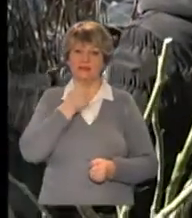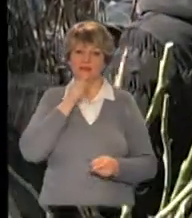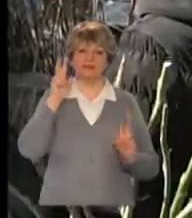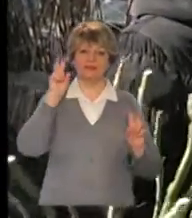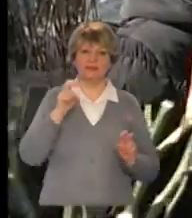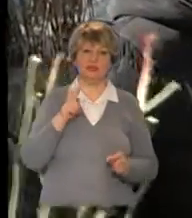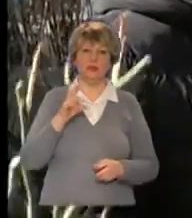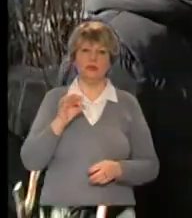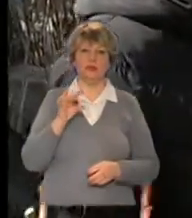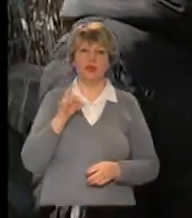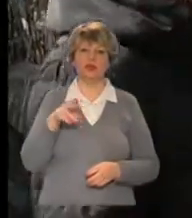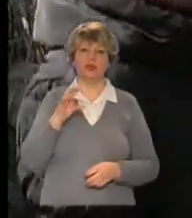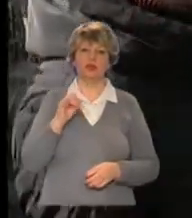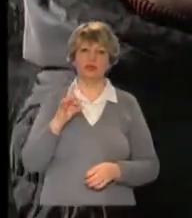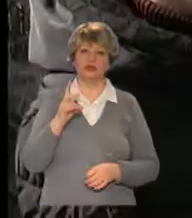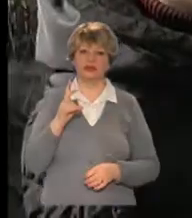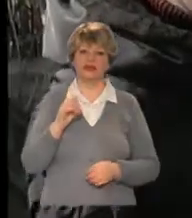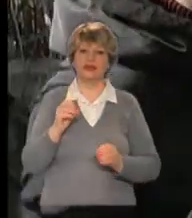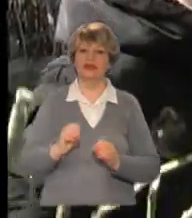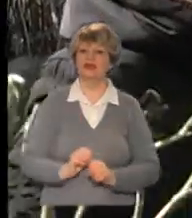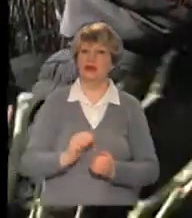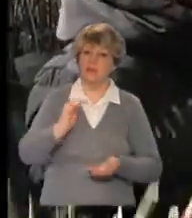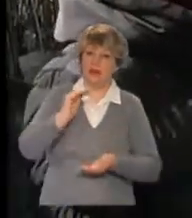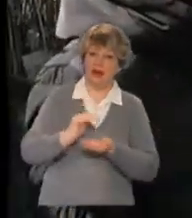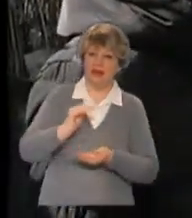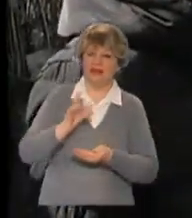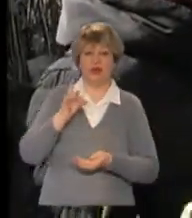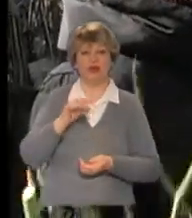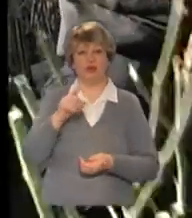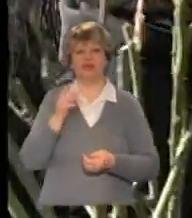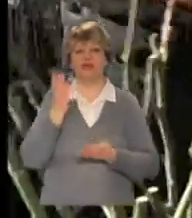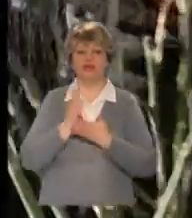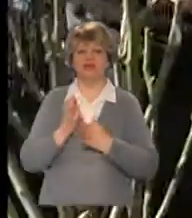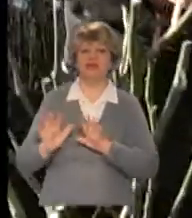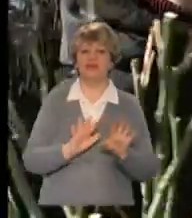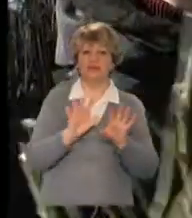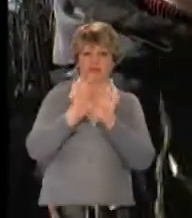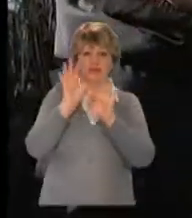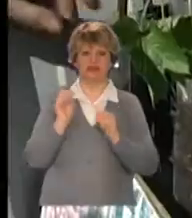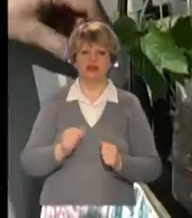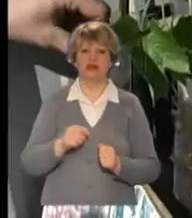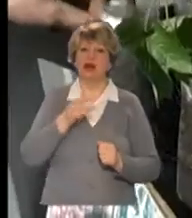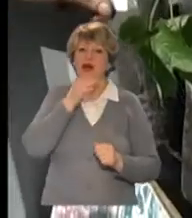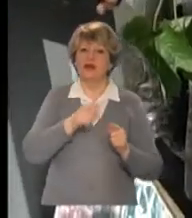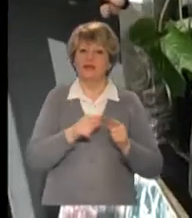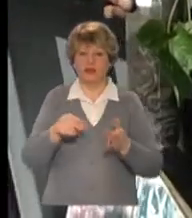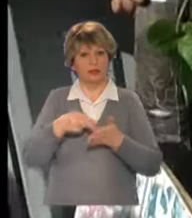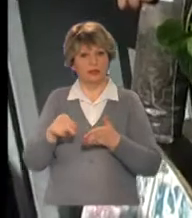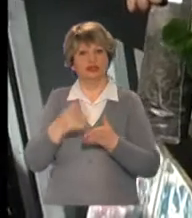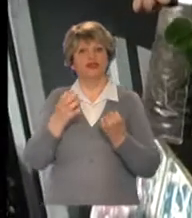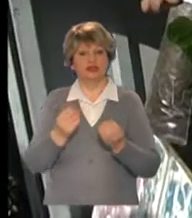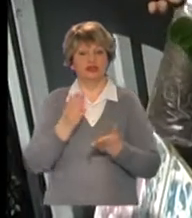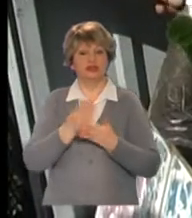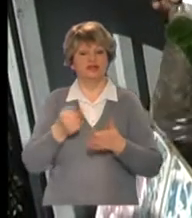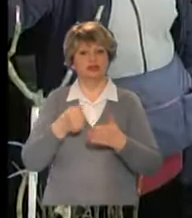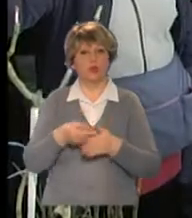меня тоже научили, бордюрные, они низкорослые, а те, которые повыше, выше, потом вьющиеся еще выше. Час на купівлю саджанців